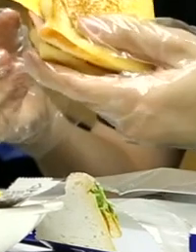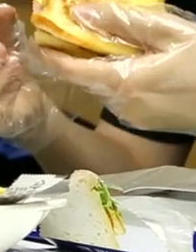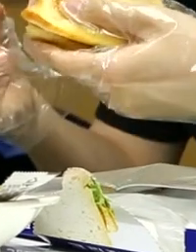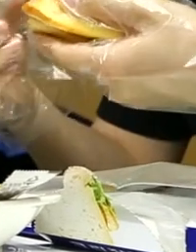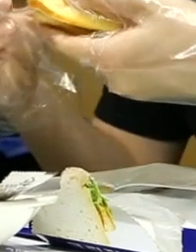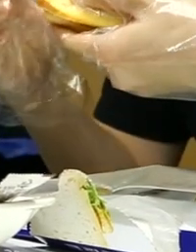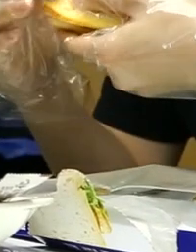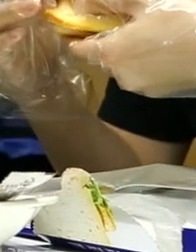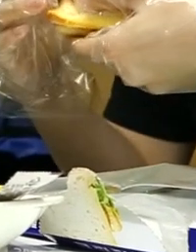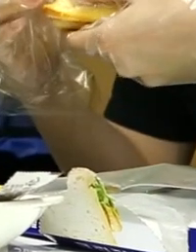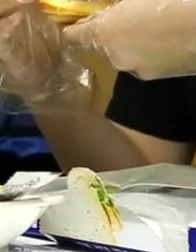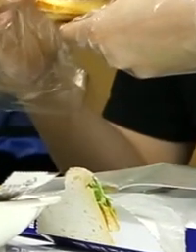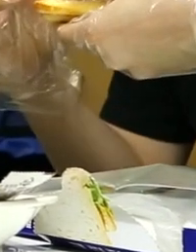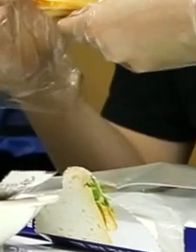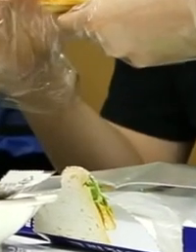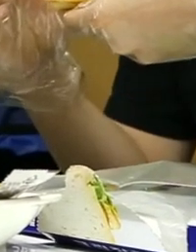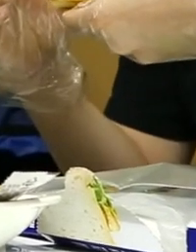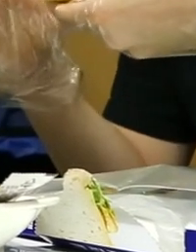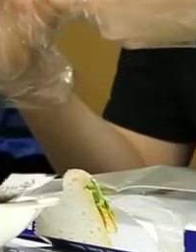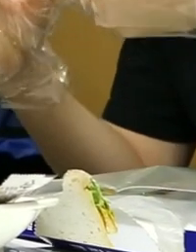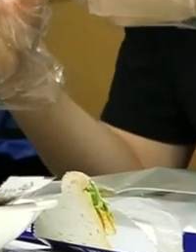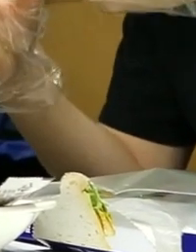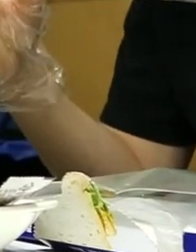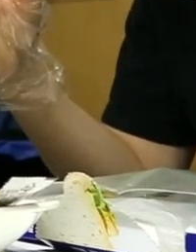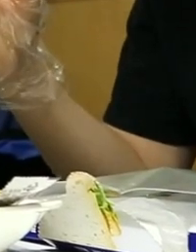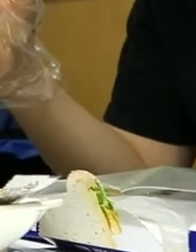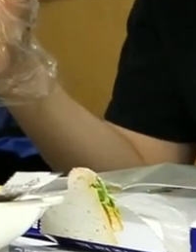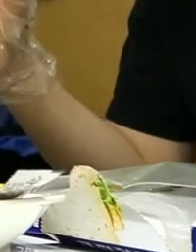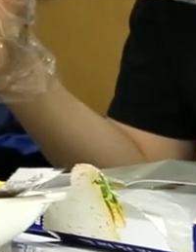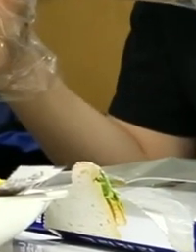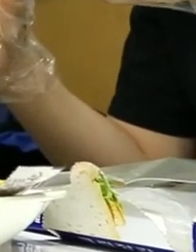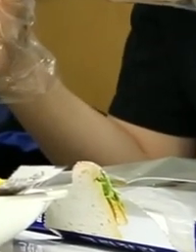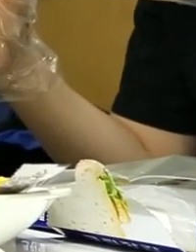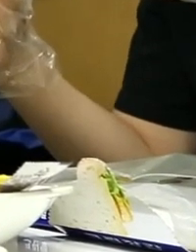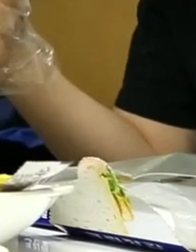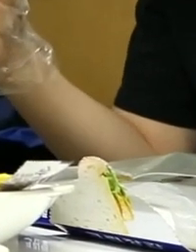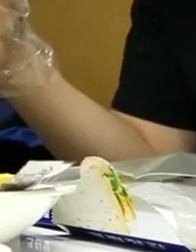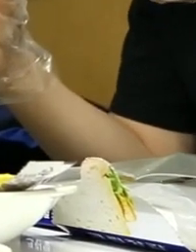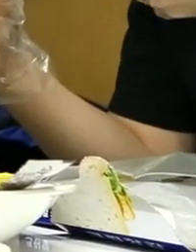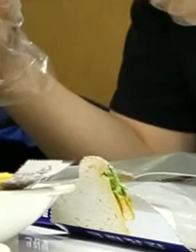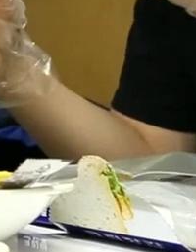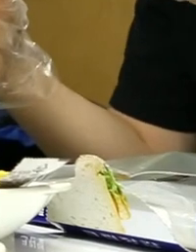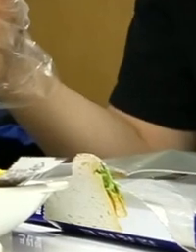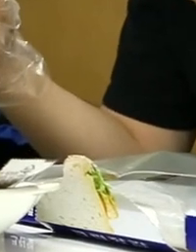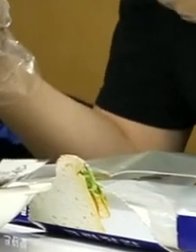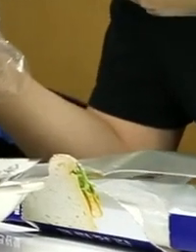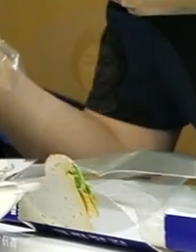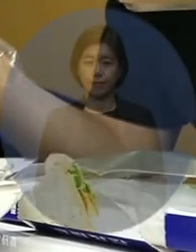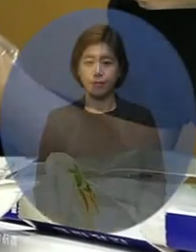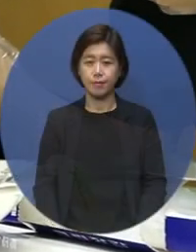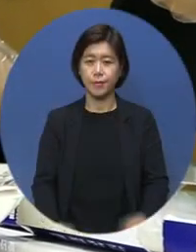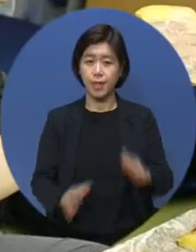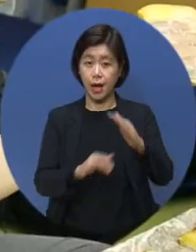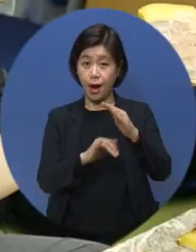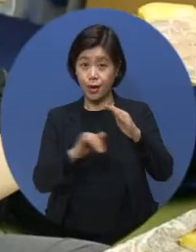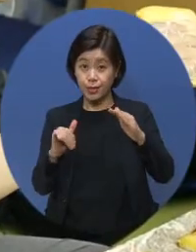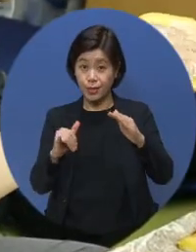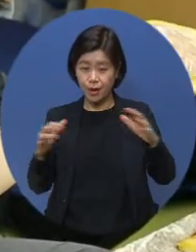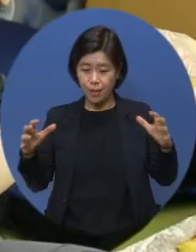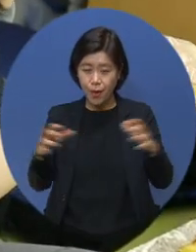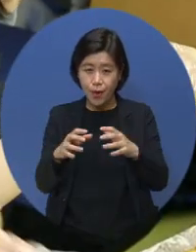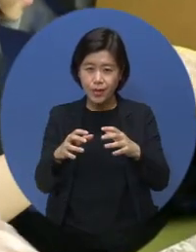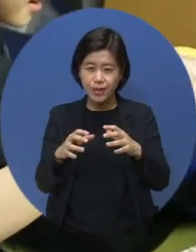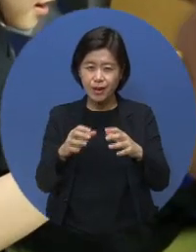없죠 그렇죠 말하고 싶어서 보고 음 가족끼리 머리 맞대고 앉아